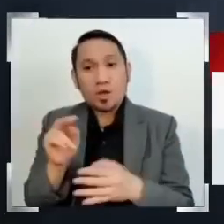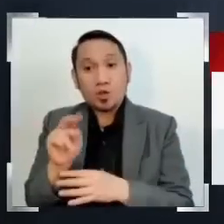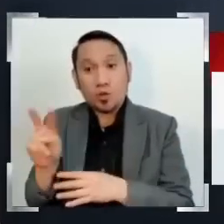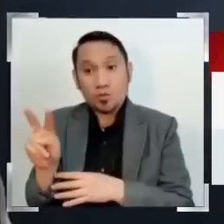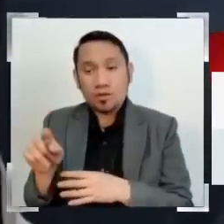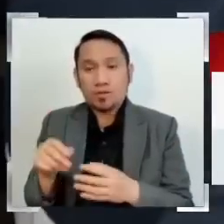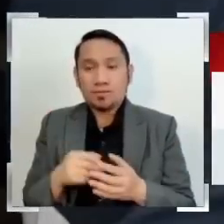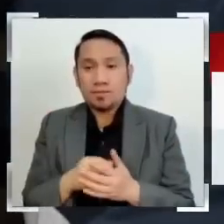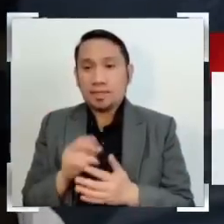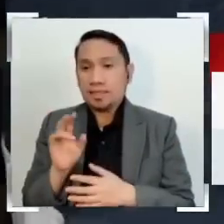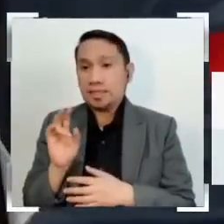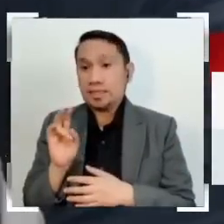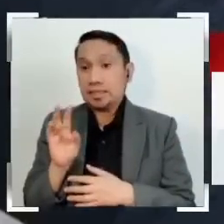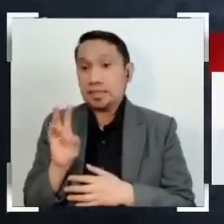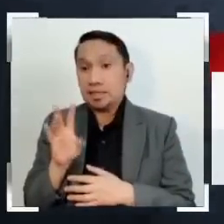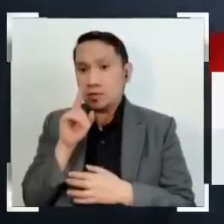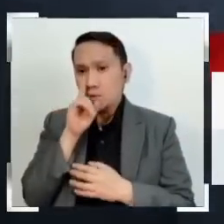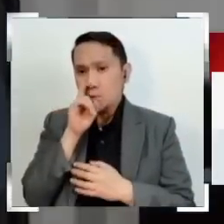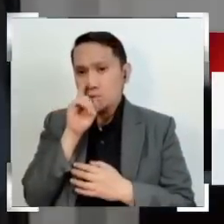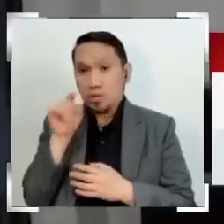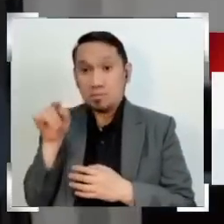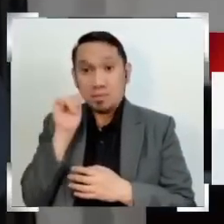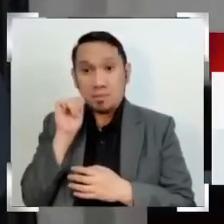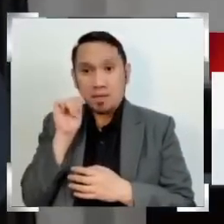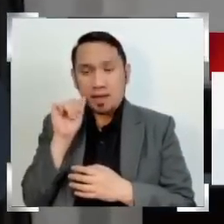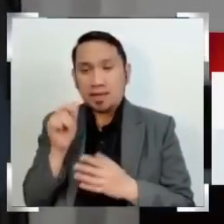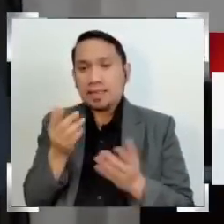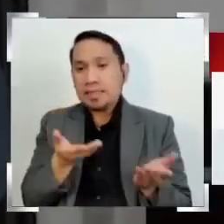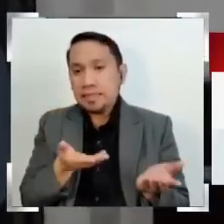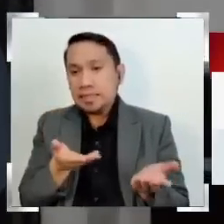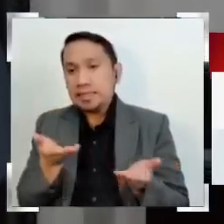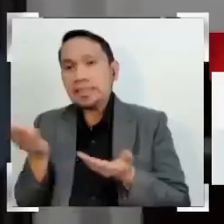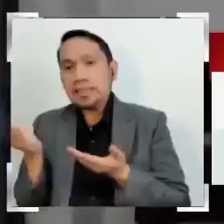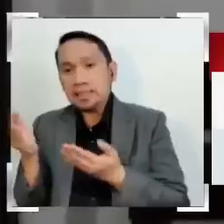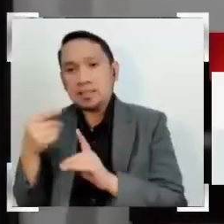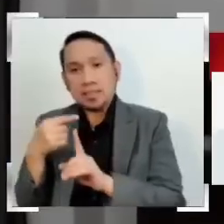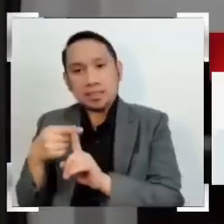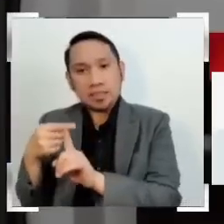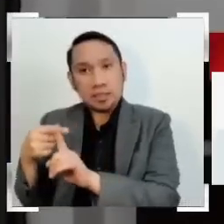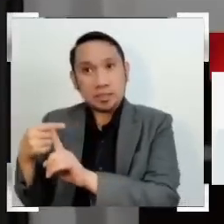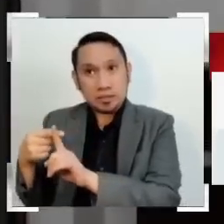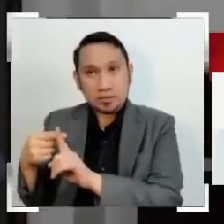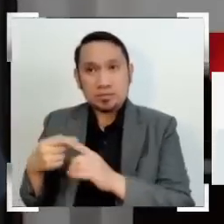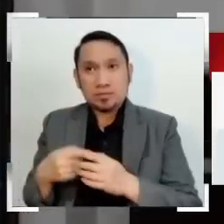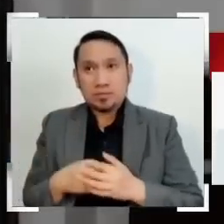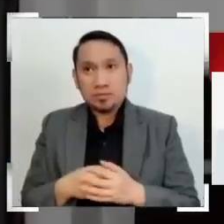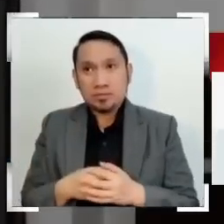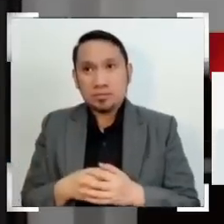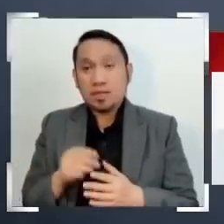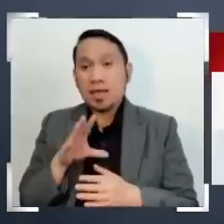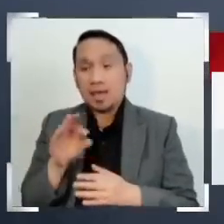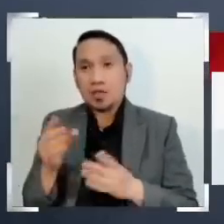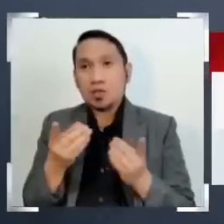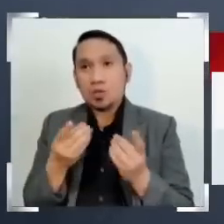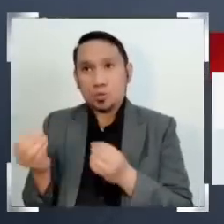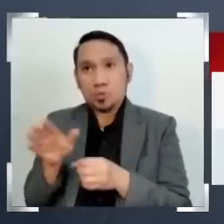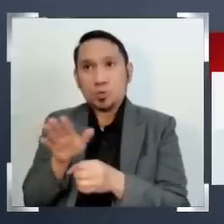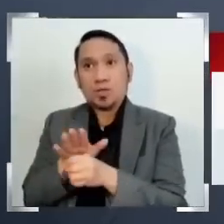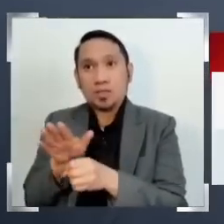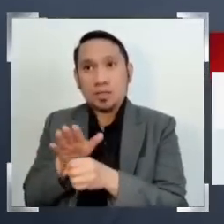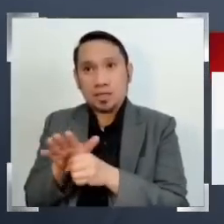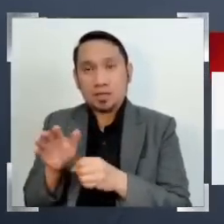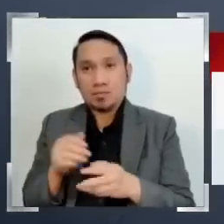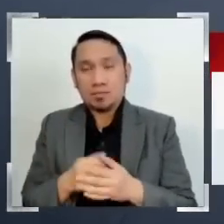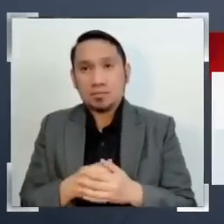na biktima, dinala raw sa sementeryo ng 53 anyos sa suspect na si Edwin Lau at doon isinagawa ang krimen. Ayon sa